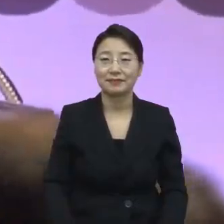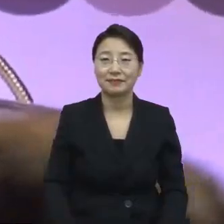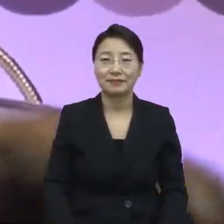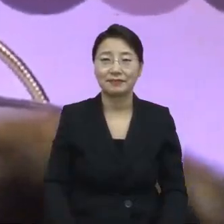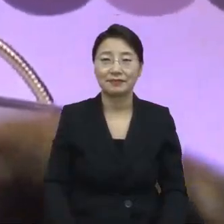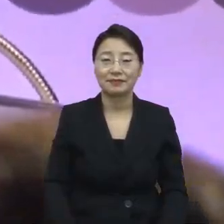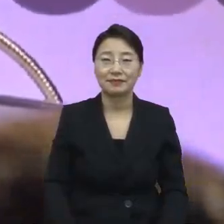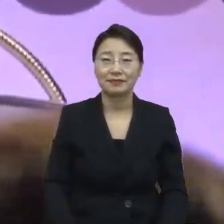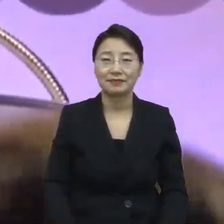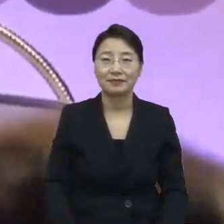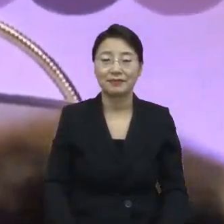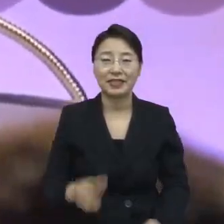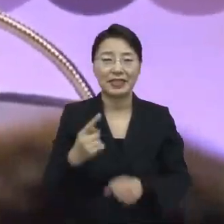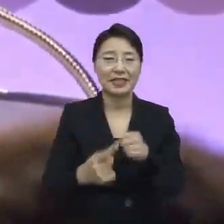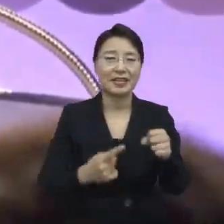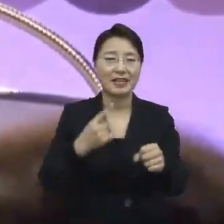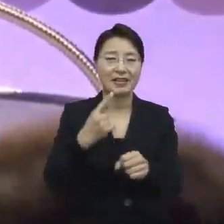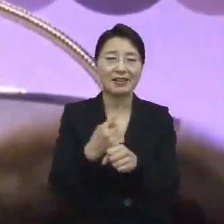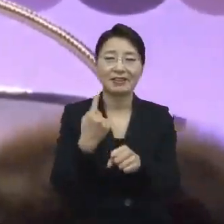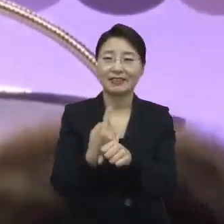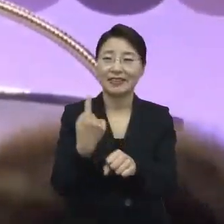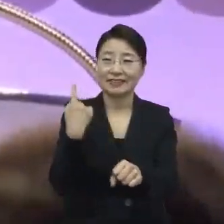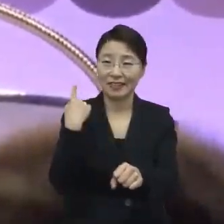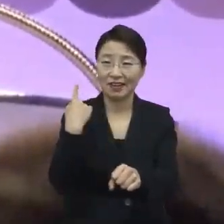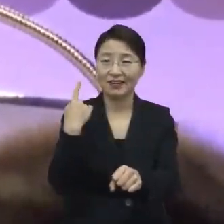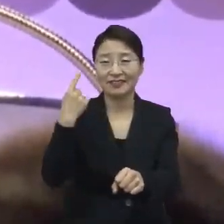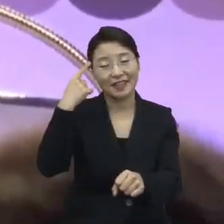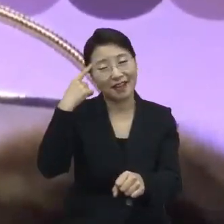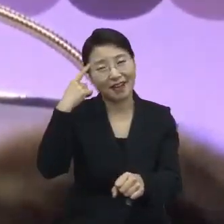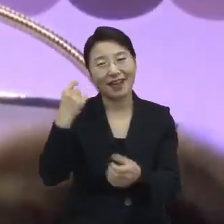보람과 아쉬움이 남는 2023년